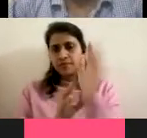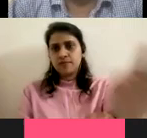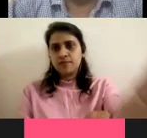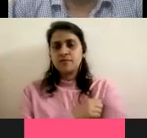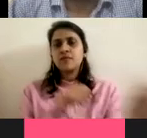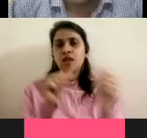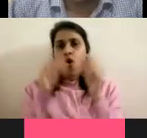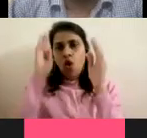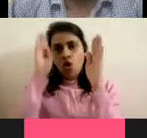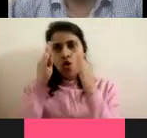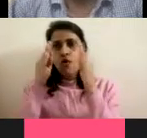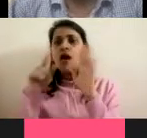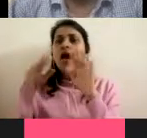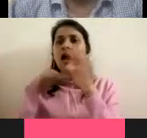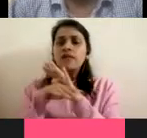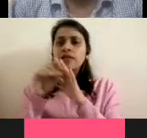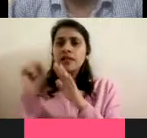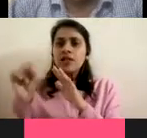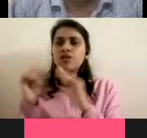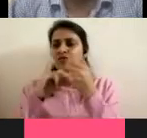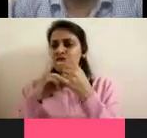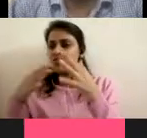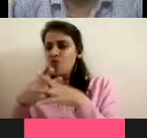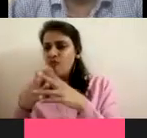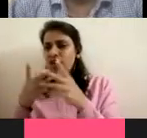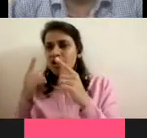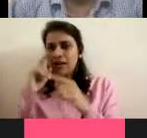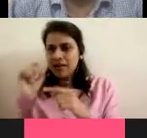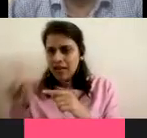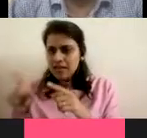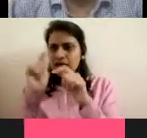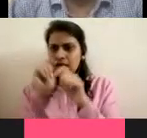so सॉफ्टवेयर टेस्टिंग के लिए उनको रोल दे दिया, ये गलत है आप कह रहे हैं?